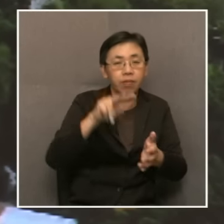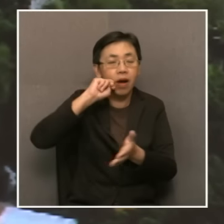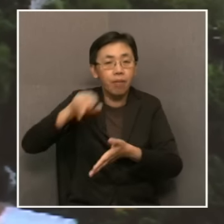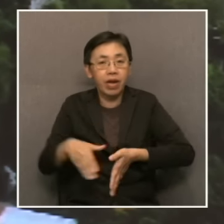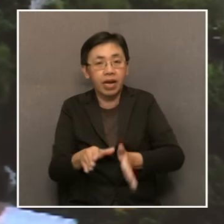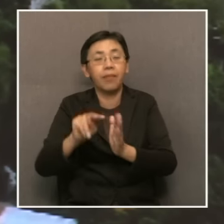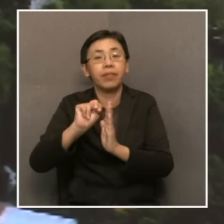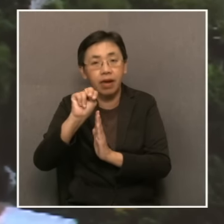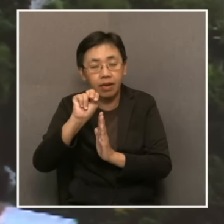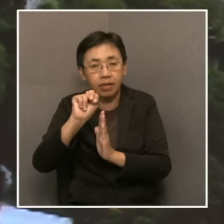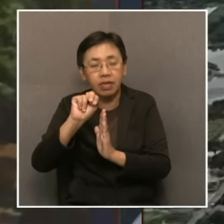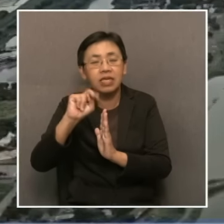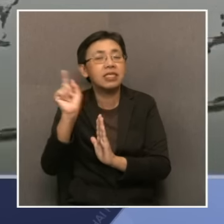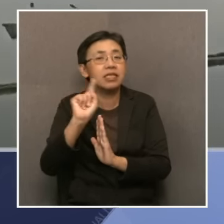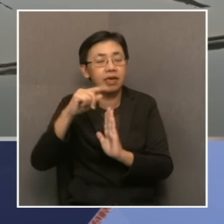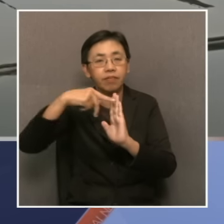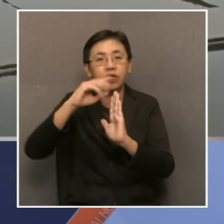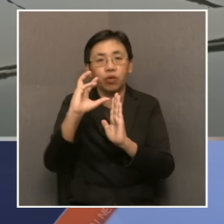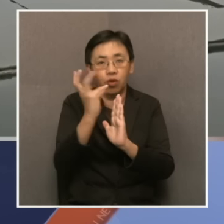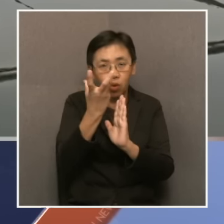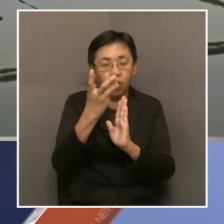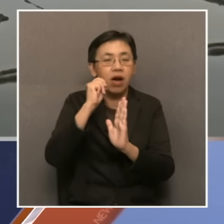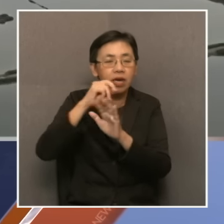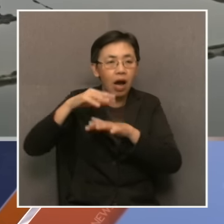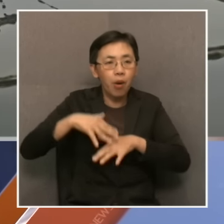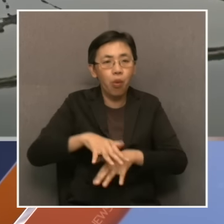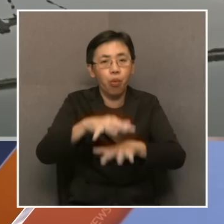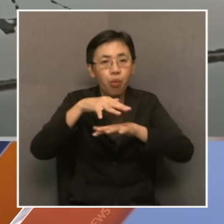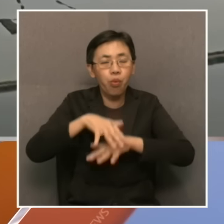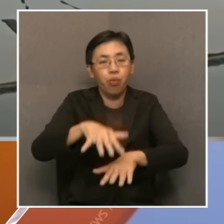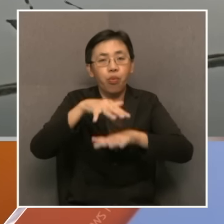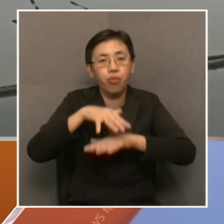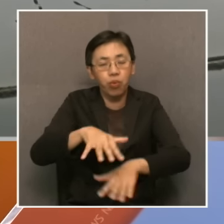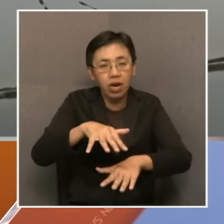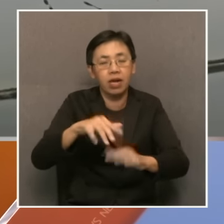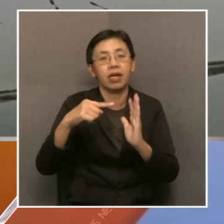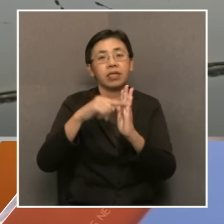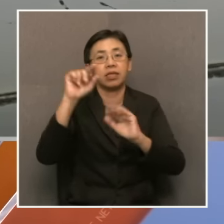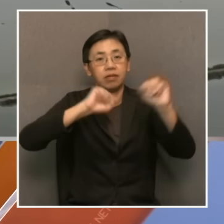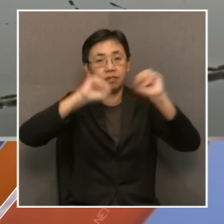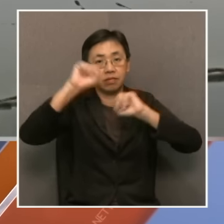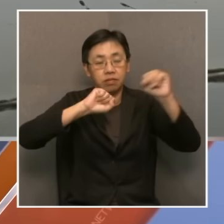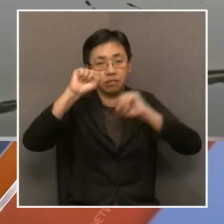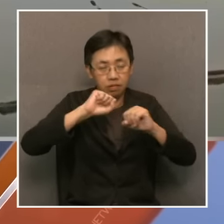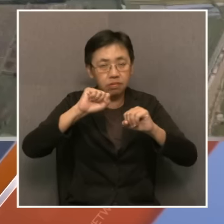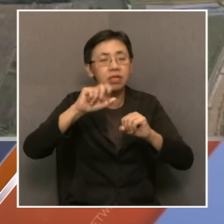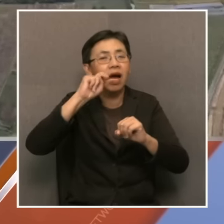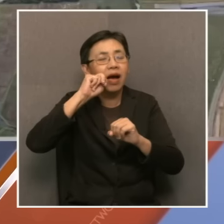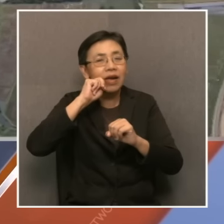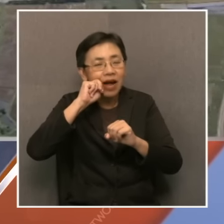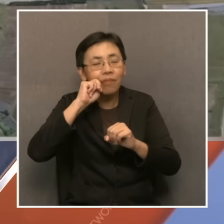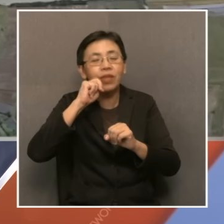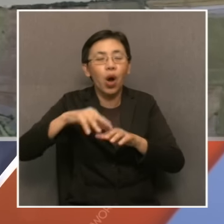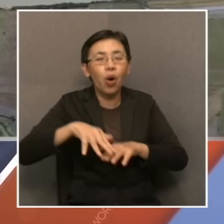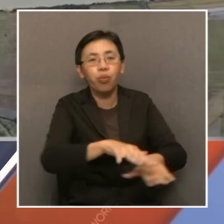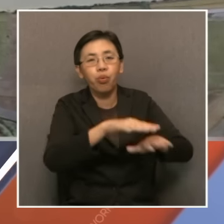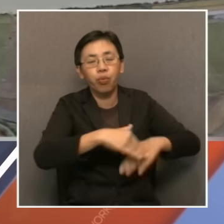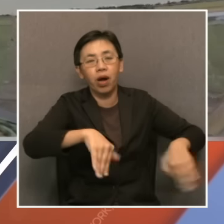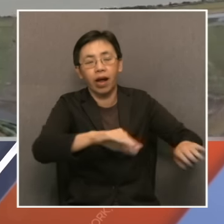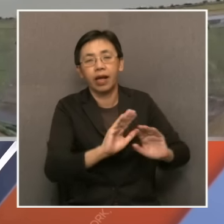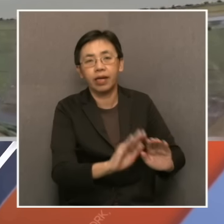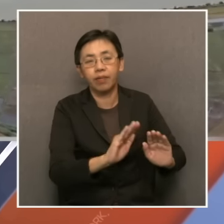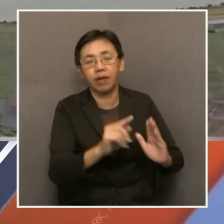กนะคะแล้วก็มาถึงจังหวัดนครสวรรค์ด้วยนะคะก็คาดการณ์นะคะว่าจะมีการผันน้ำเข้าไปที่บึงบอระเพ็ดนะคะในวันที่